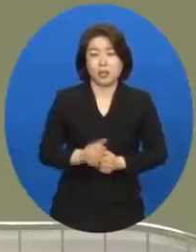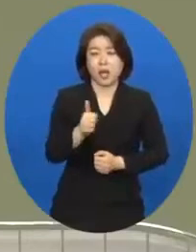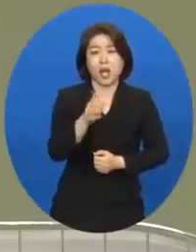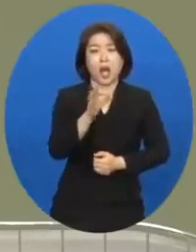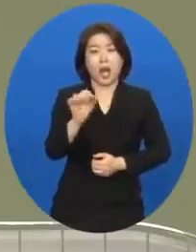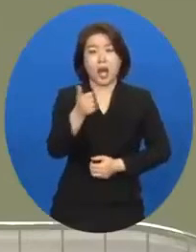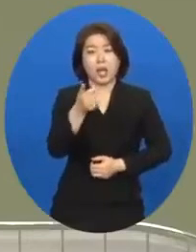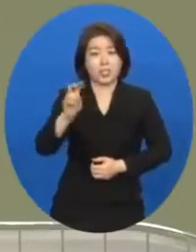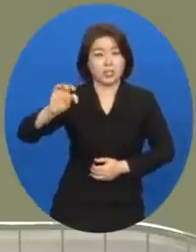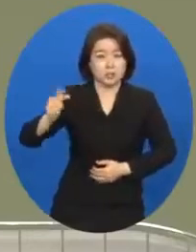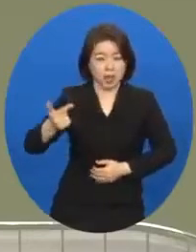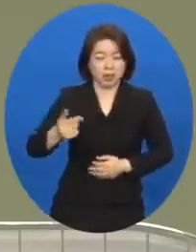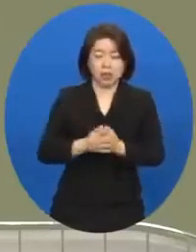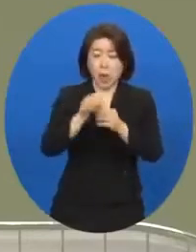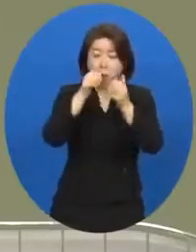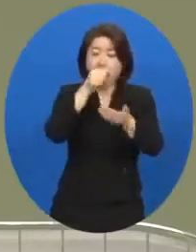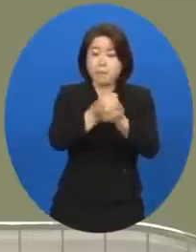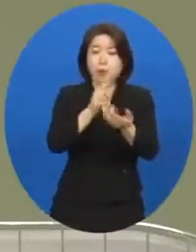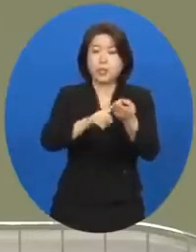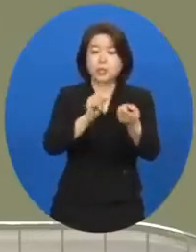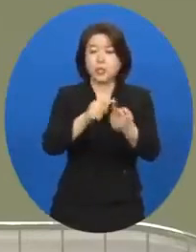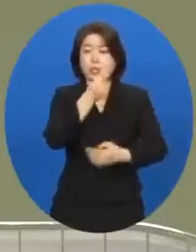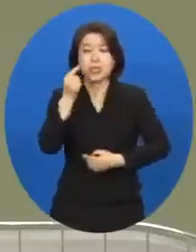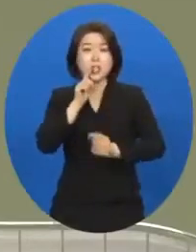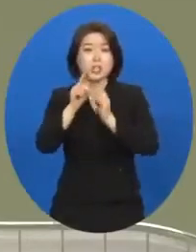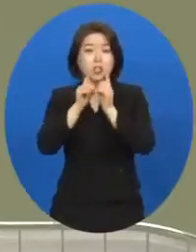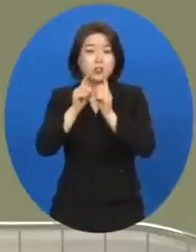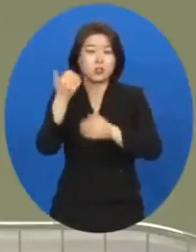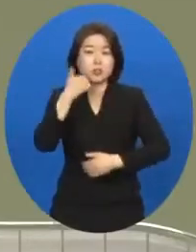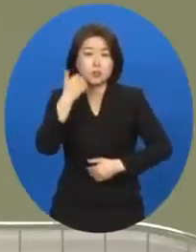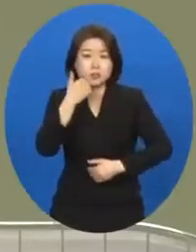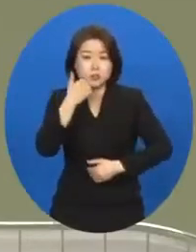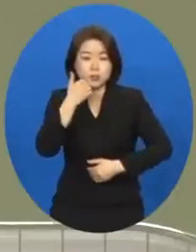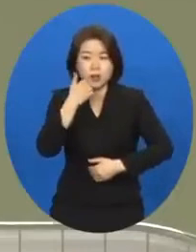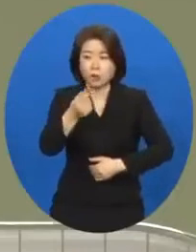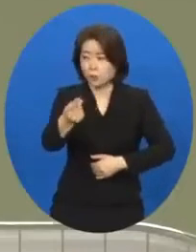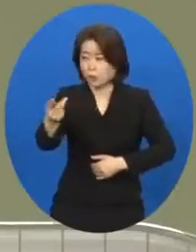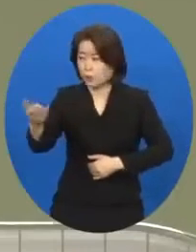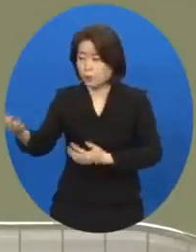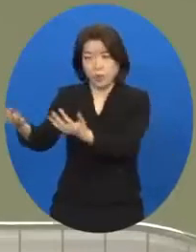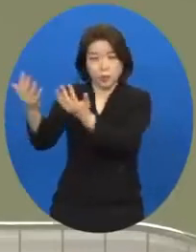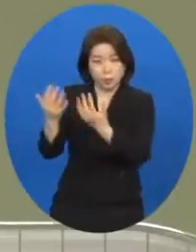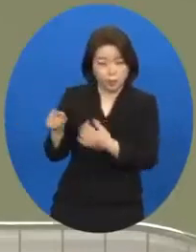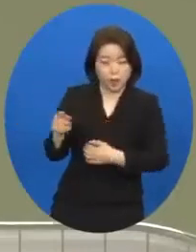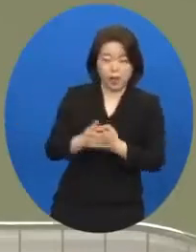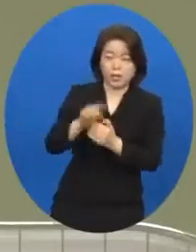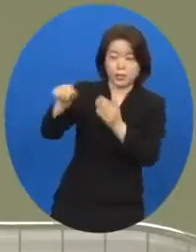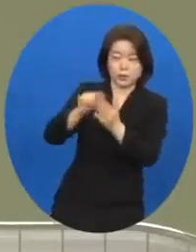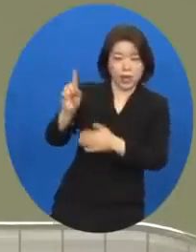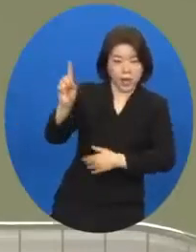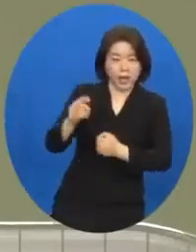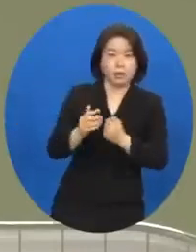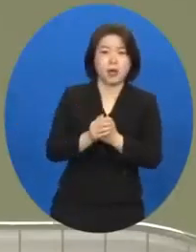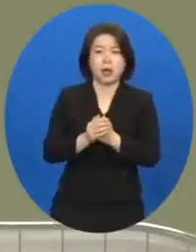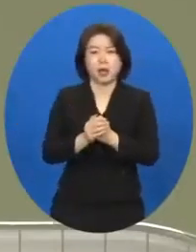아이만의 범죄에 대해서 증언해 줄 사람들이 필요해요. 그래서 그 증인들이 여러 명이 섰는데 그 중에 한 사람이었던